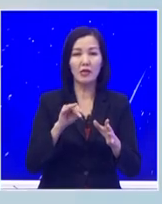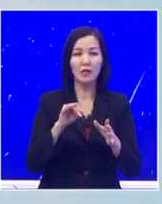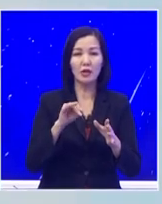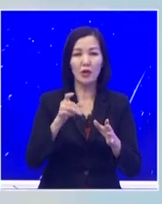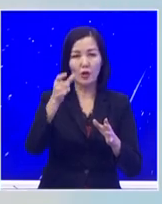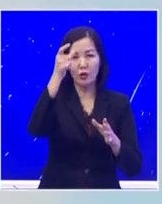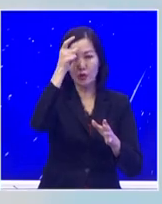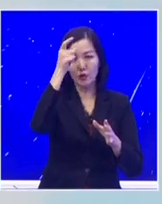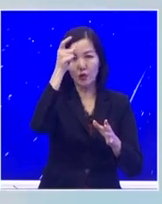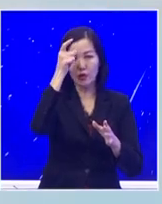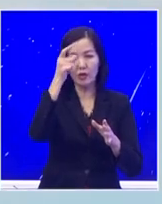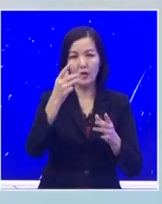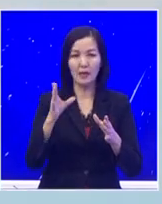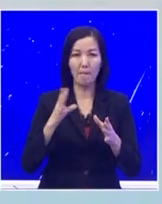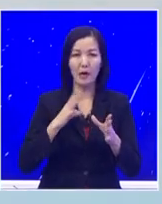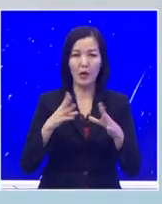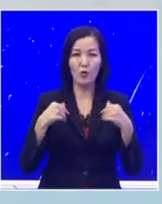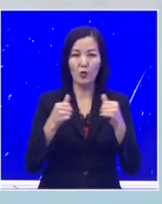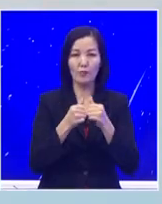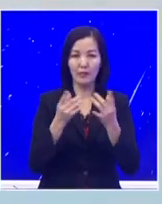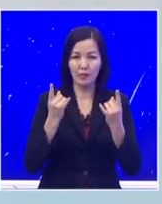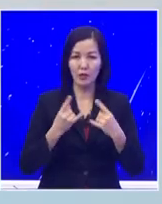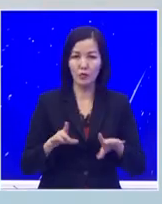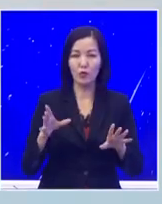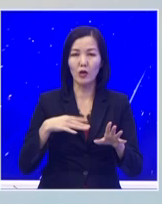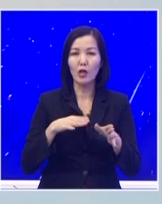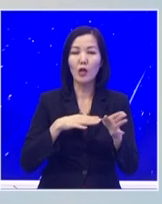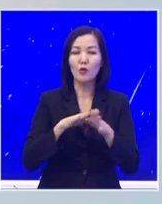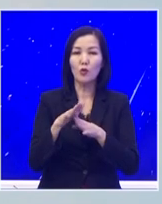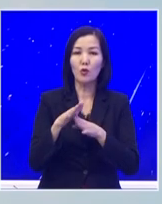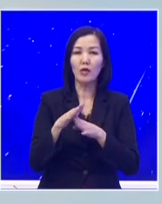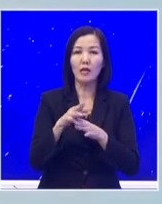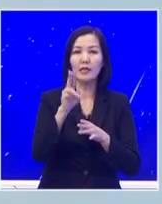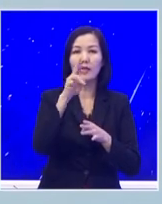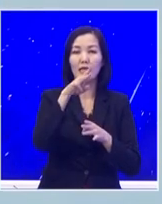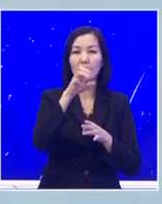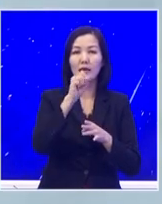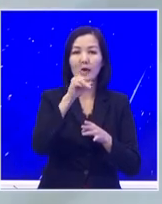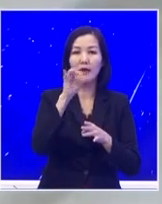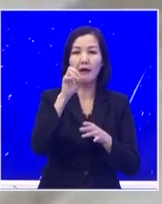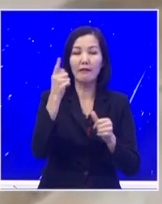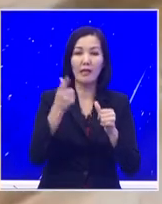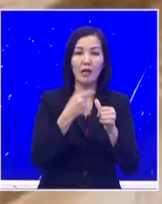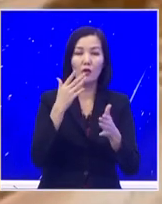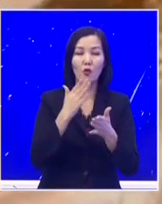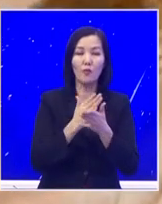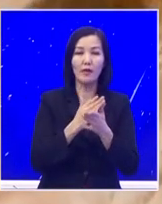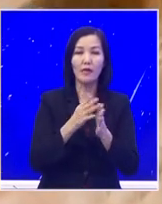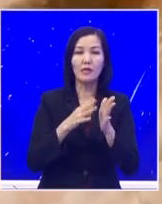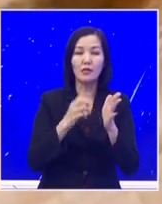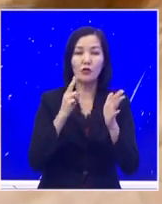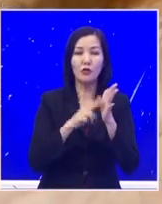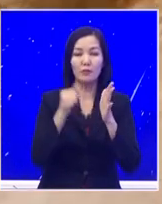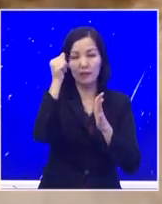тайпасының дәулетті отбасынан шыққан. Бұған дәлел оның толық аты жөнінде Тархан деген атаудың болуы. Ұлы тұлға 870 жылы